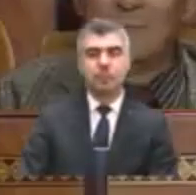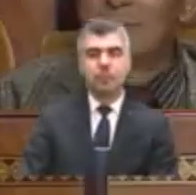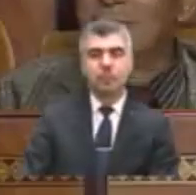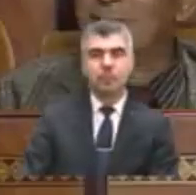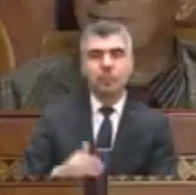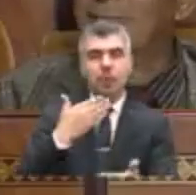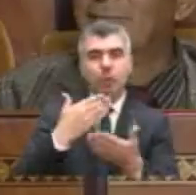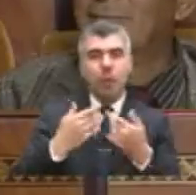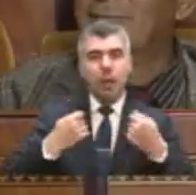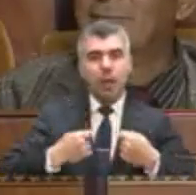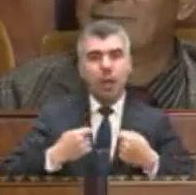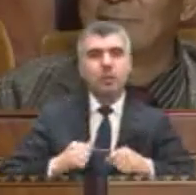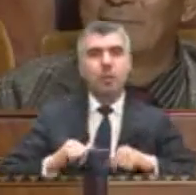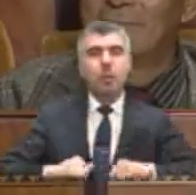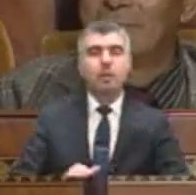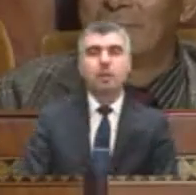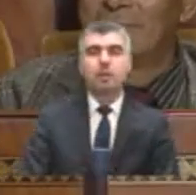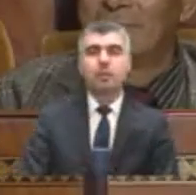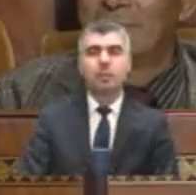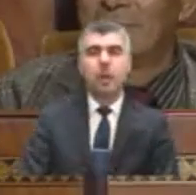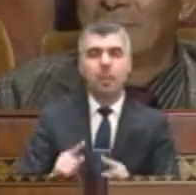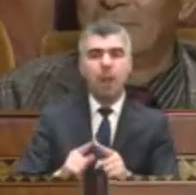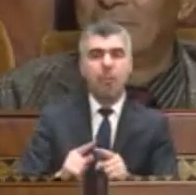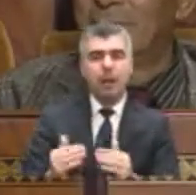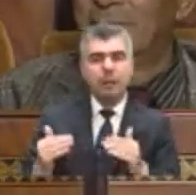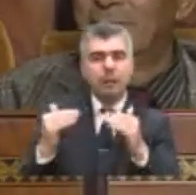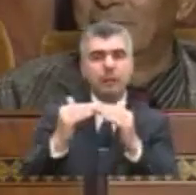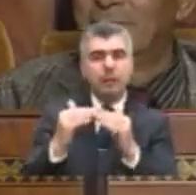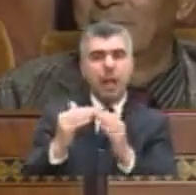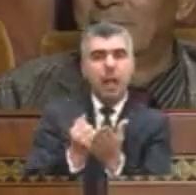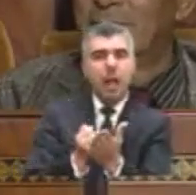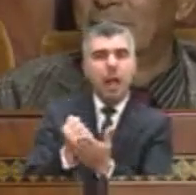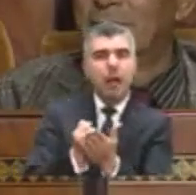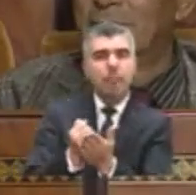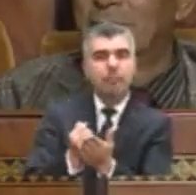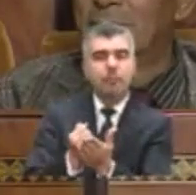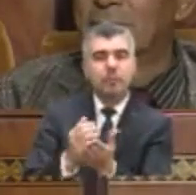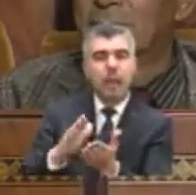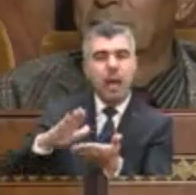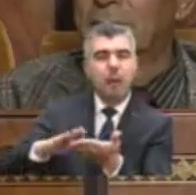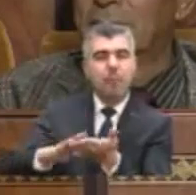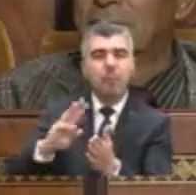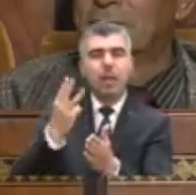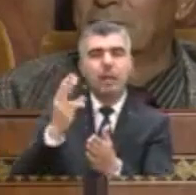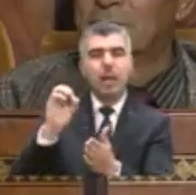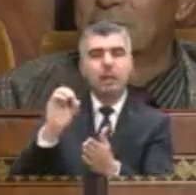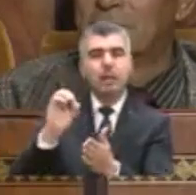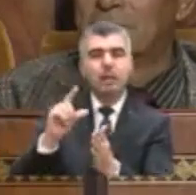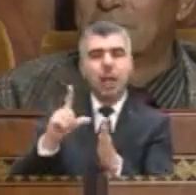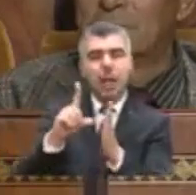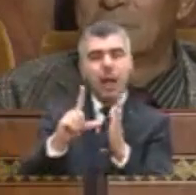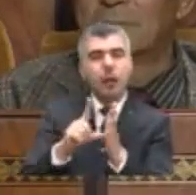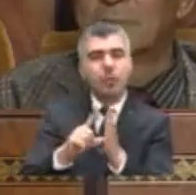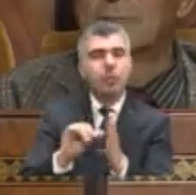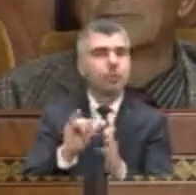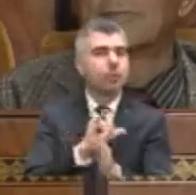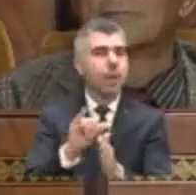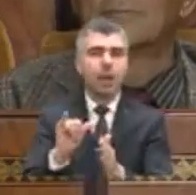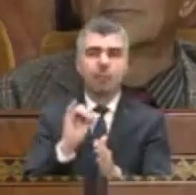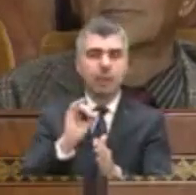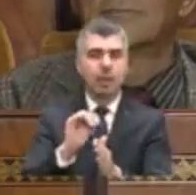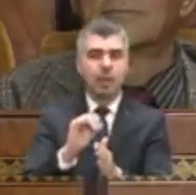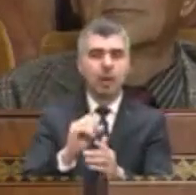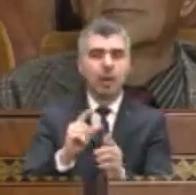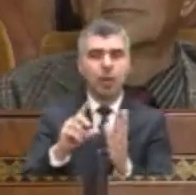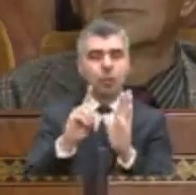شكرا سيد الرئيس. سيد الوزير، تسقيف سن الولوج لمهنه التدريس في 30 سنه قرار غير قانوني وغير دستوري ومخالف